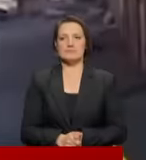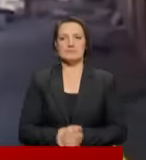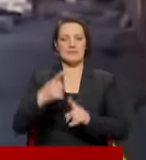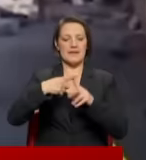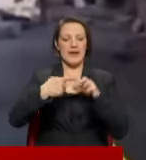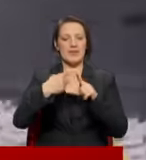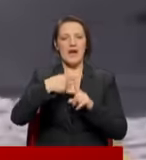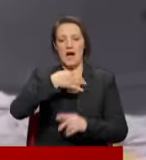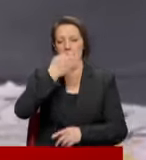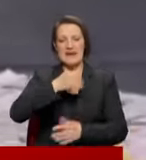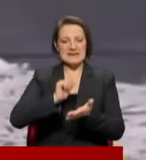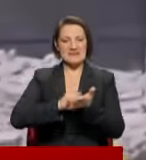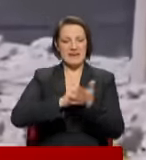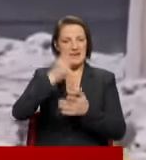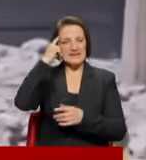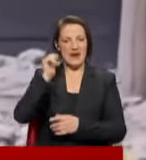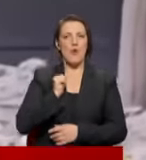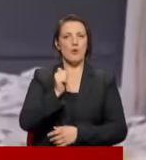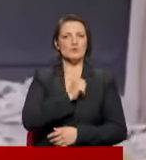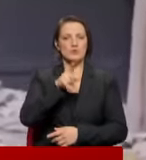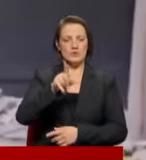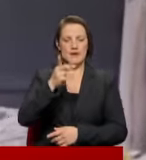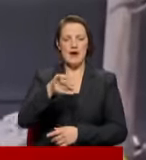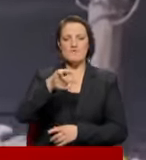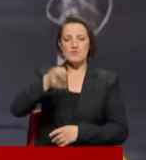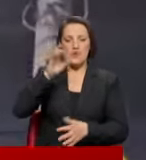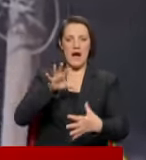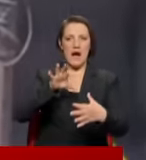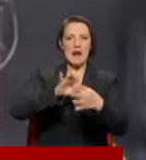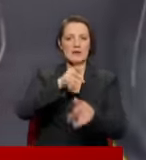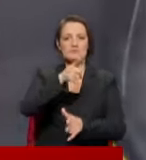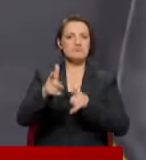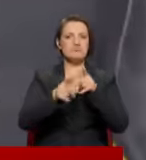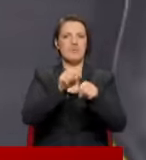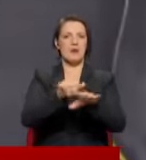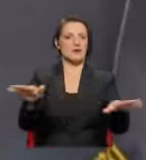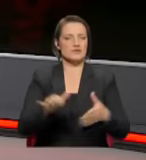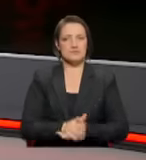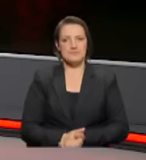TRT Haber, gazetecilerin İsrail ordusu tarafından vurulduğu ana ilişkin görüntüleri yayınladı.